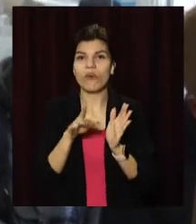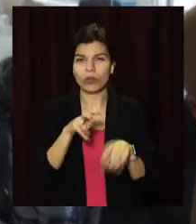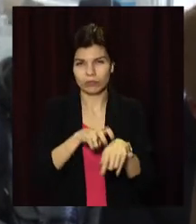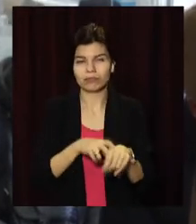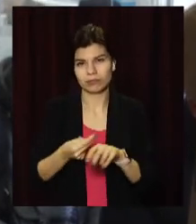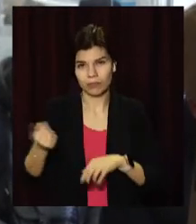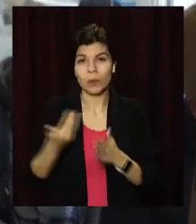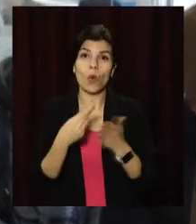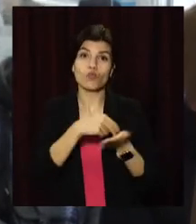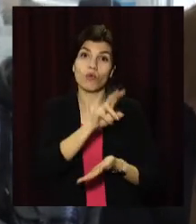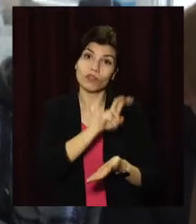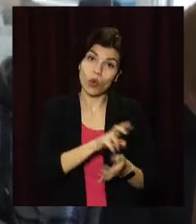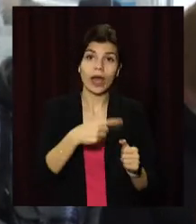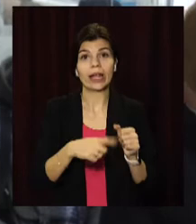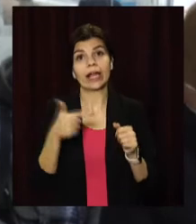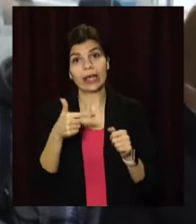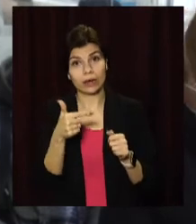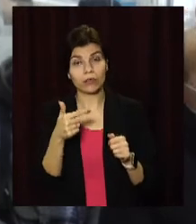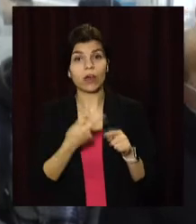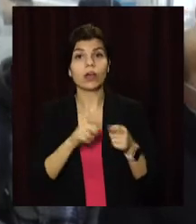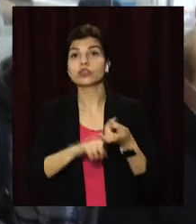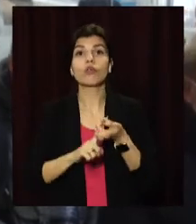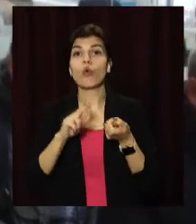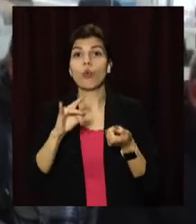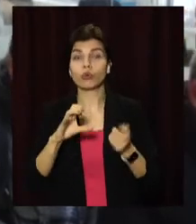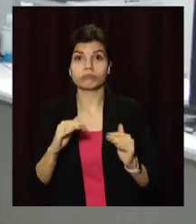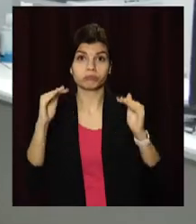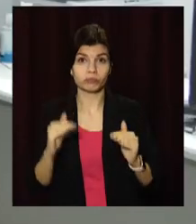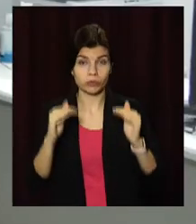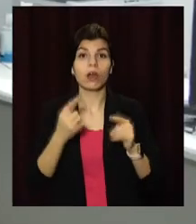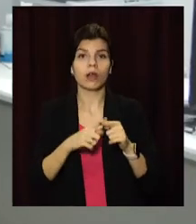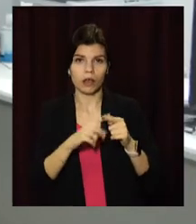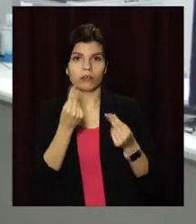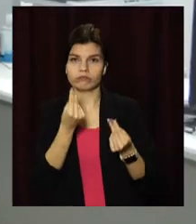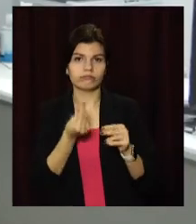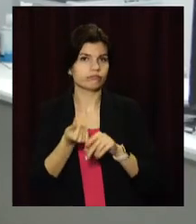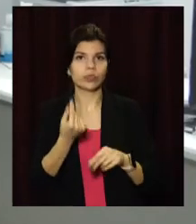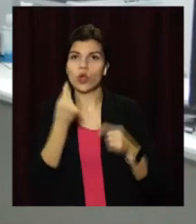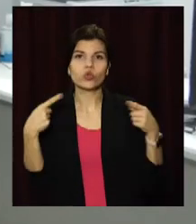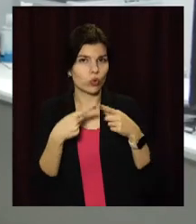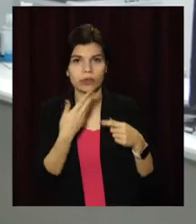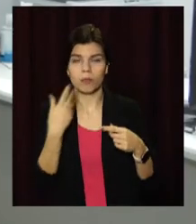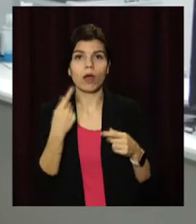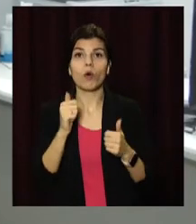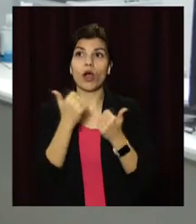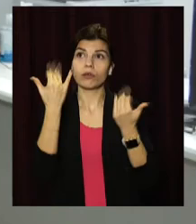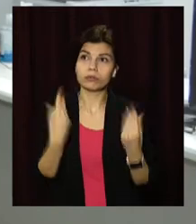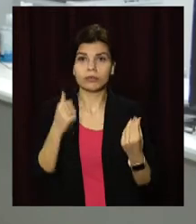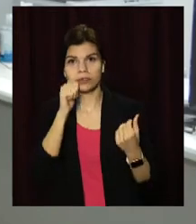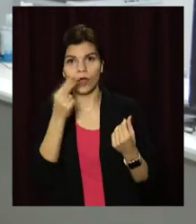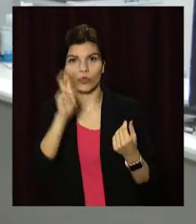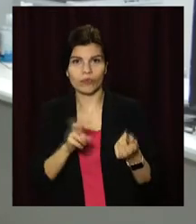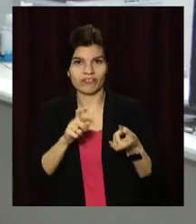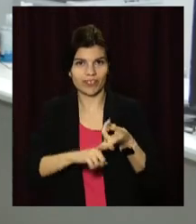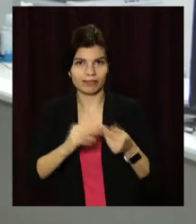що скаче курс, від цього буде і змінятися ціна. Стоїмості в договорі. Аби вирахувати відсоток податку, який треба заплатити за